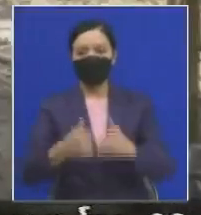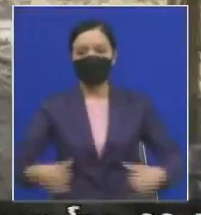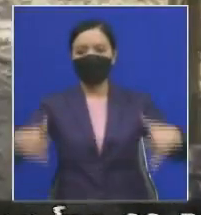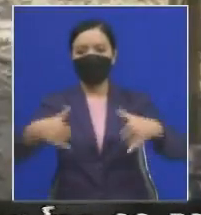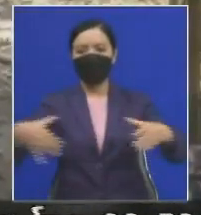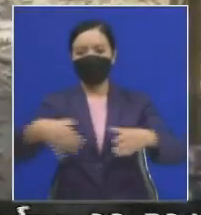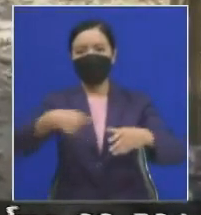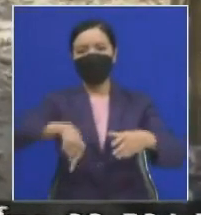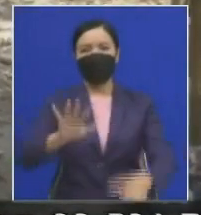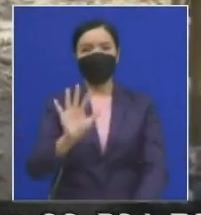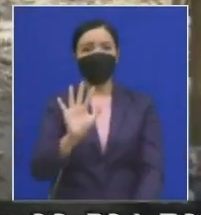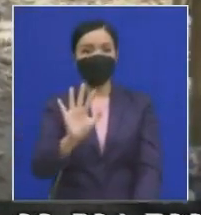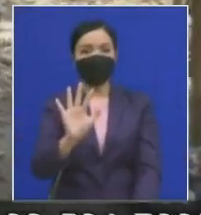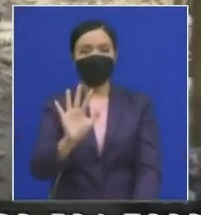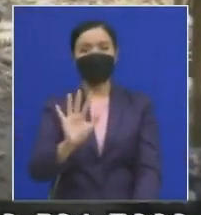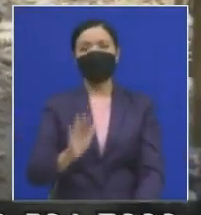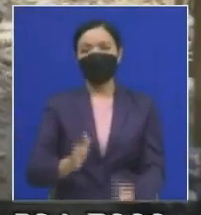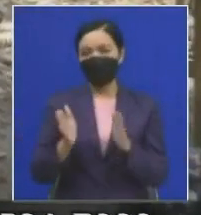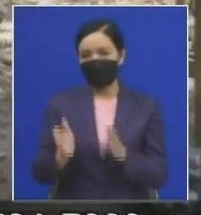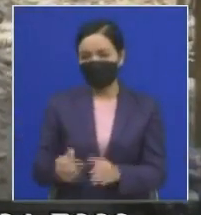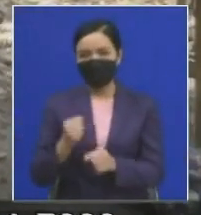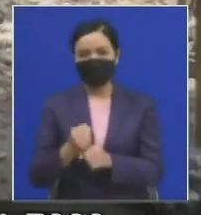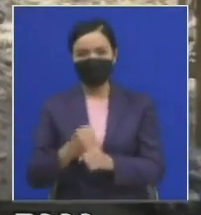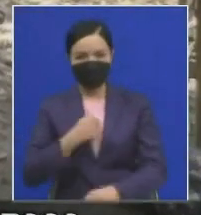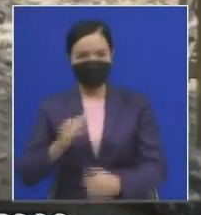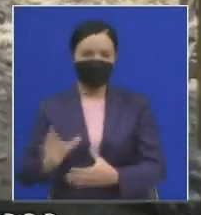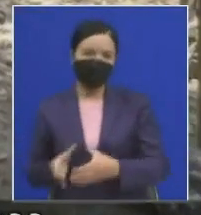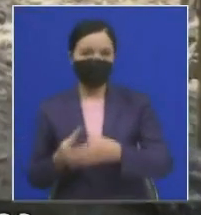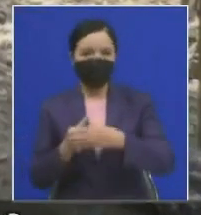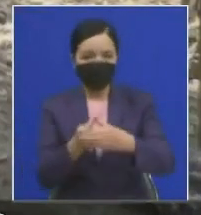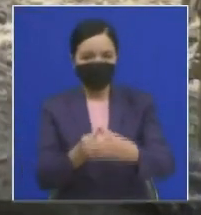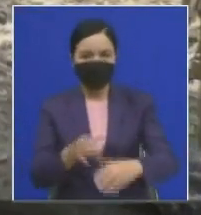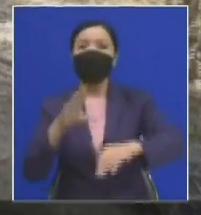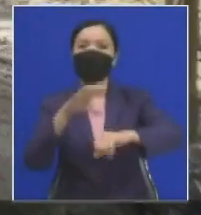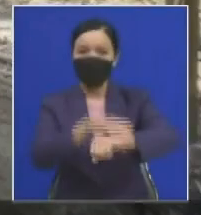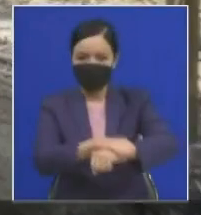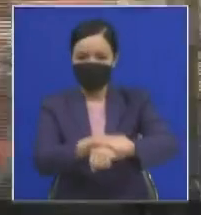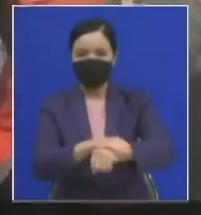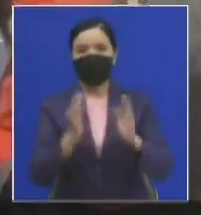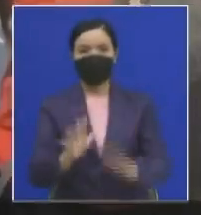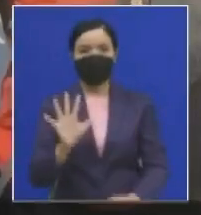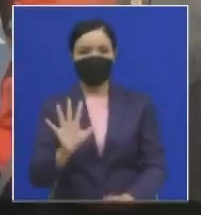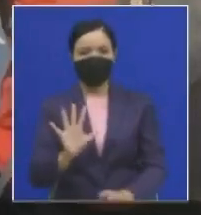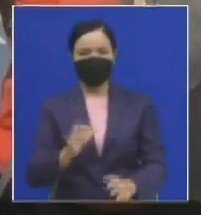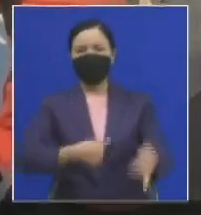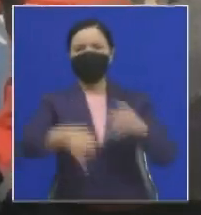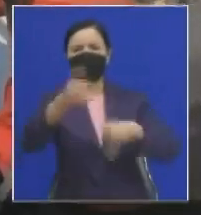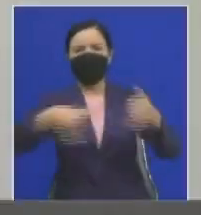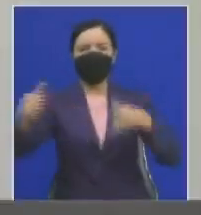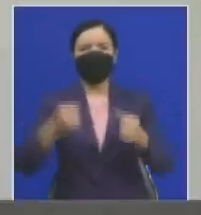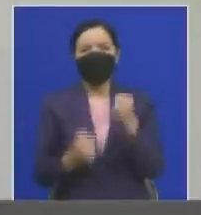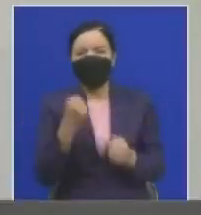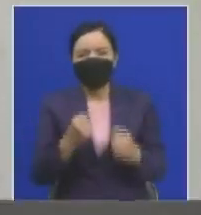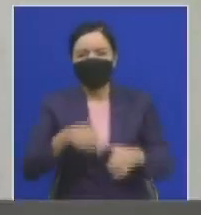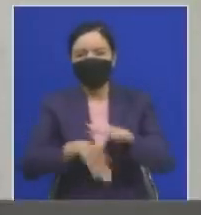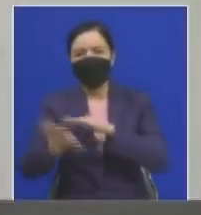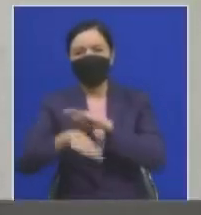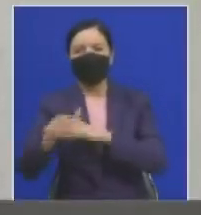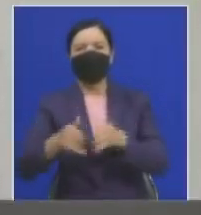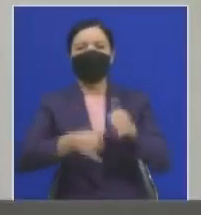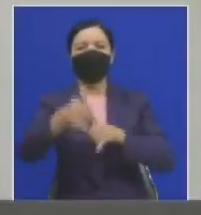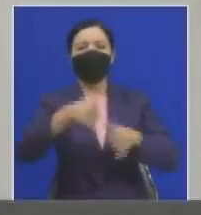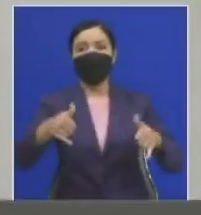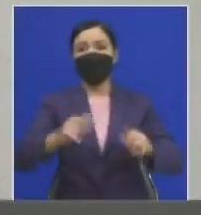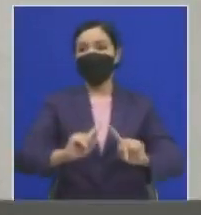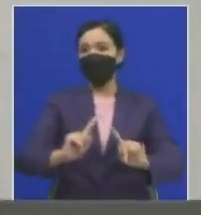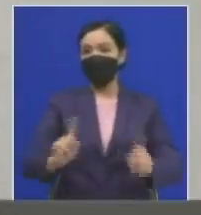คลประมาณ 5 คนนะคะเจ้หน้ที่แดงตัวเข้าไปจับกล่มทำให้ทั้ง 5 คนวงแตกว่งหนีเข้าป่าไปเลยค่